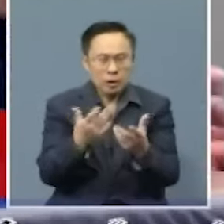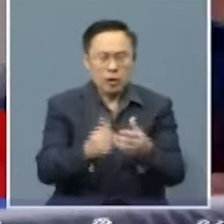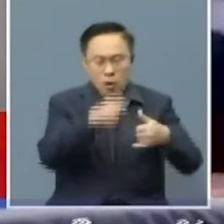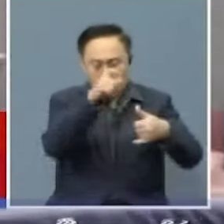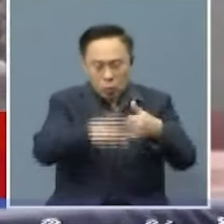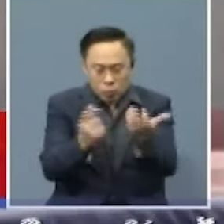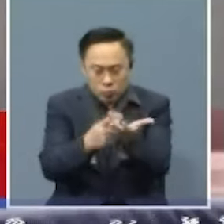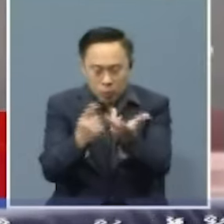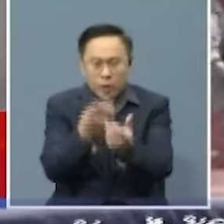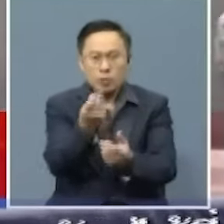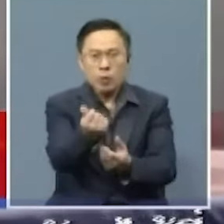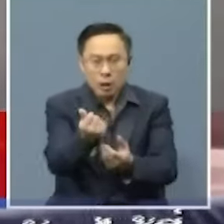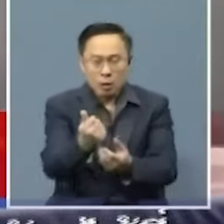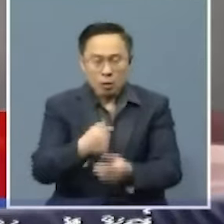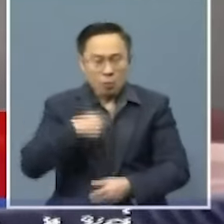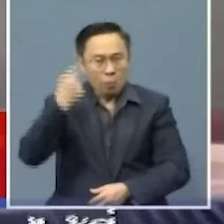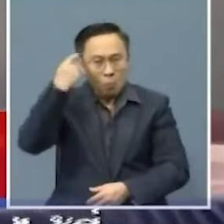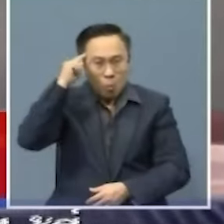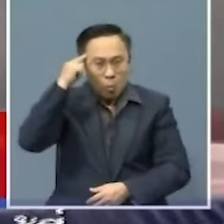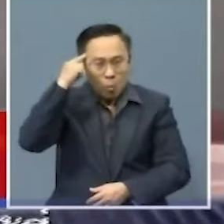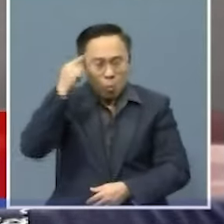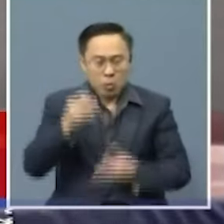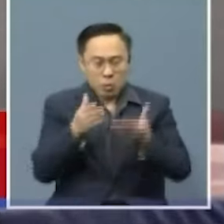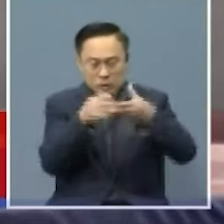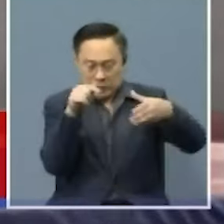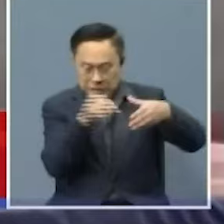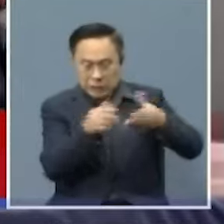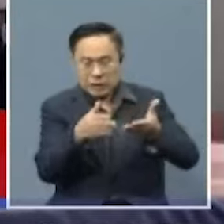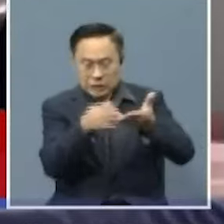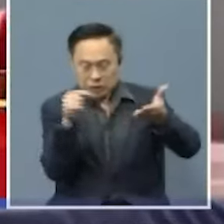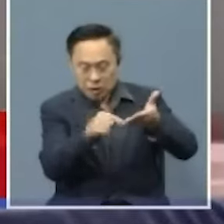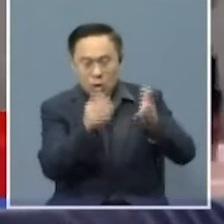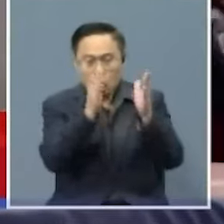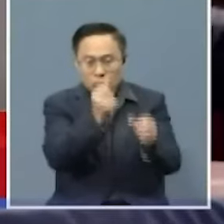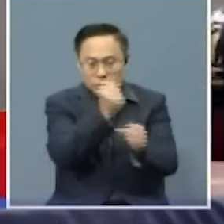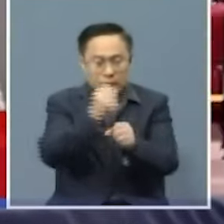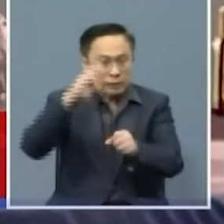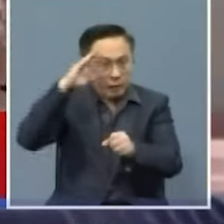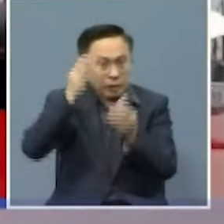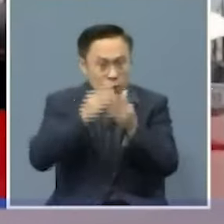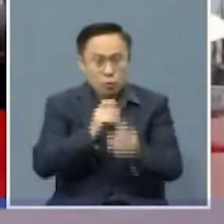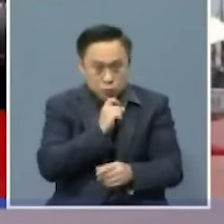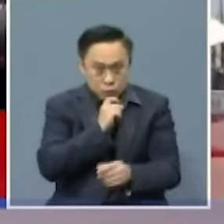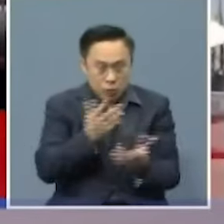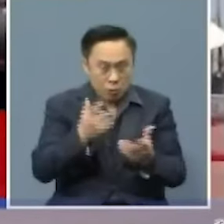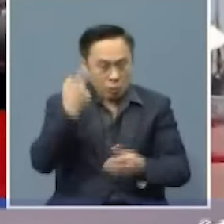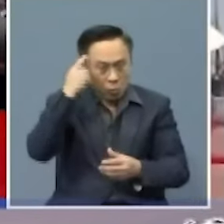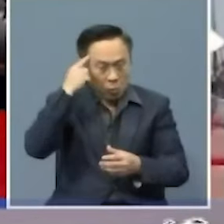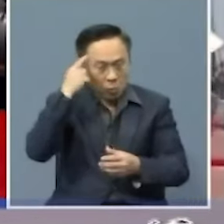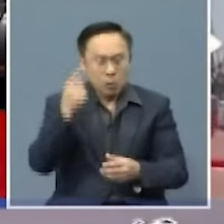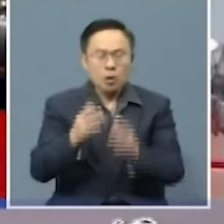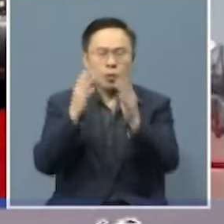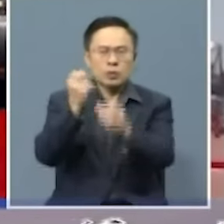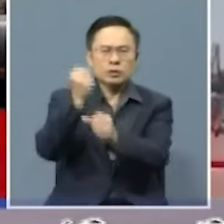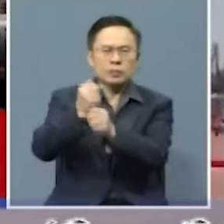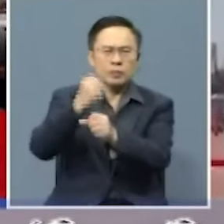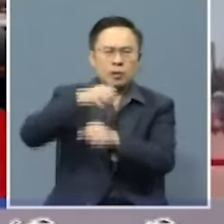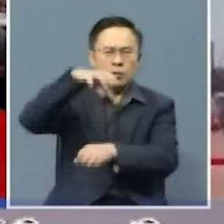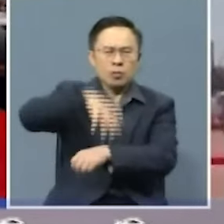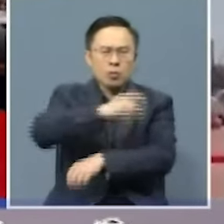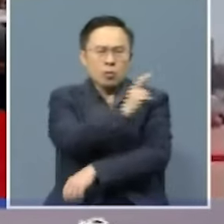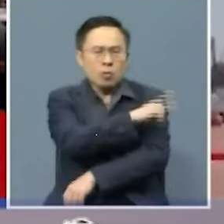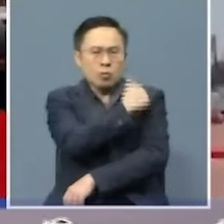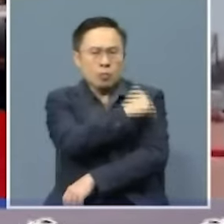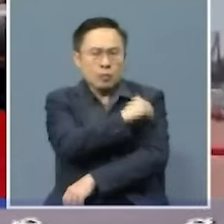ำลังพลของเรือหลวงคีรีรัตน์ติดอยู่ภายในตัวเรือหรือไม่นอกจากนั้นมีหน่วยกู้ชีพโรงพยาบาลอาภากรเกียรติว